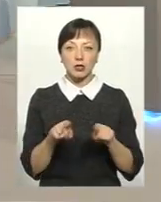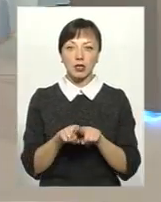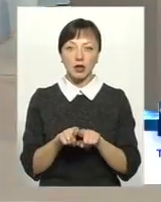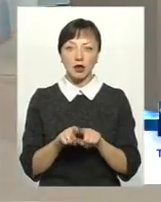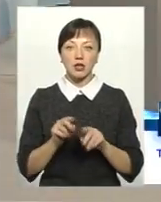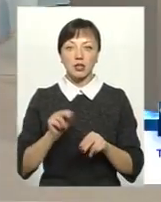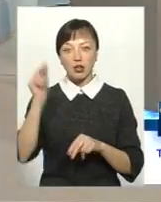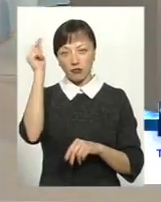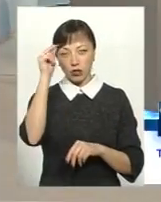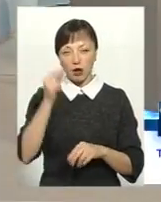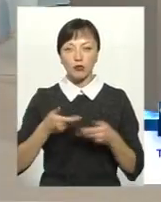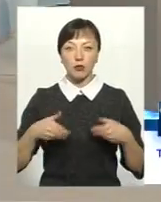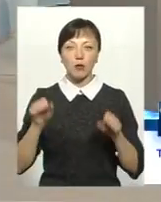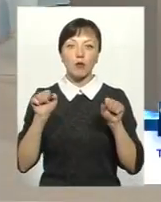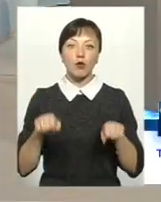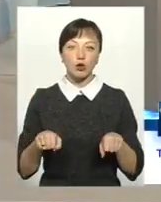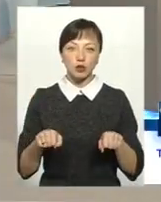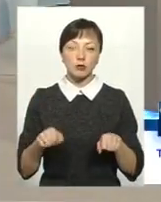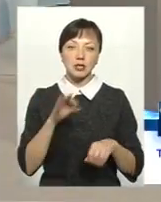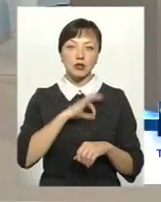відповідні навчання, що ми можемо